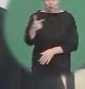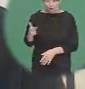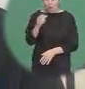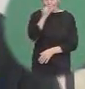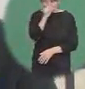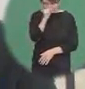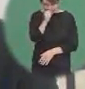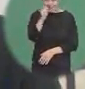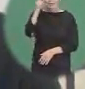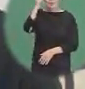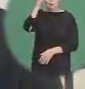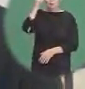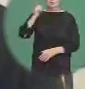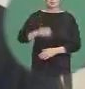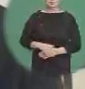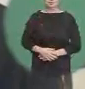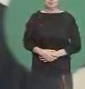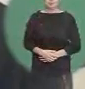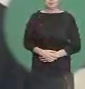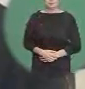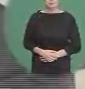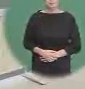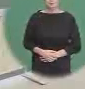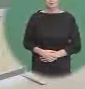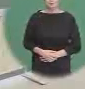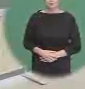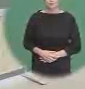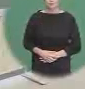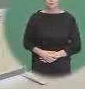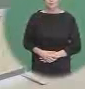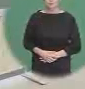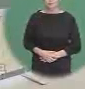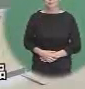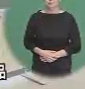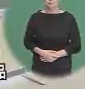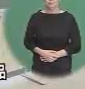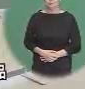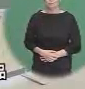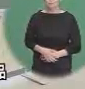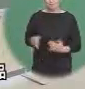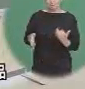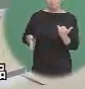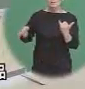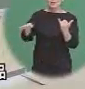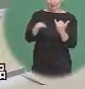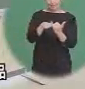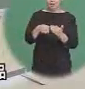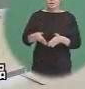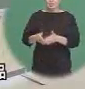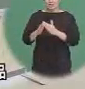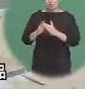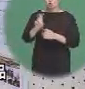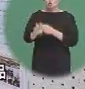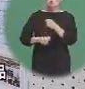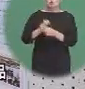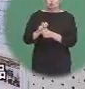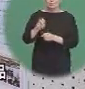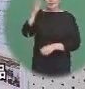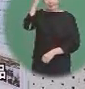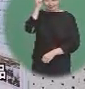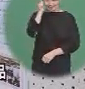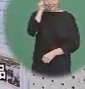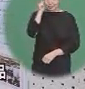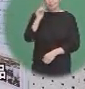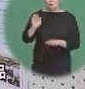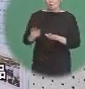今日知れたので、とても良かったと思いました。 また男女共同参画センターの20周年を